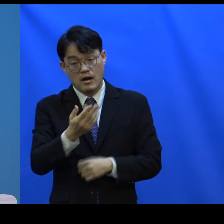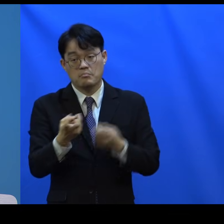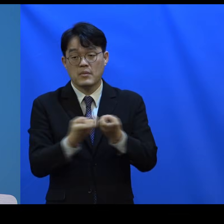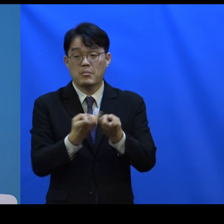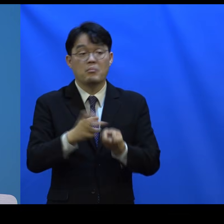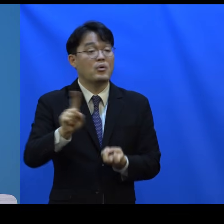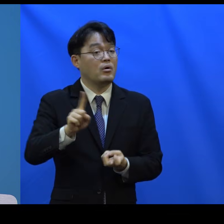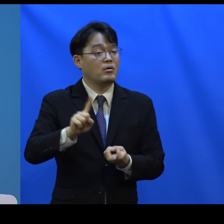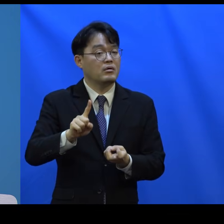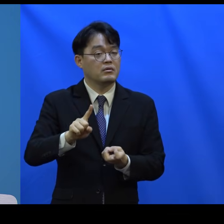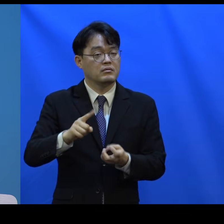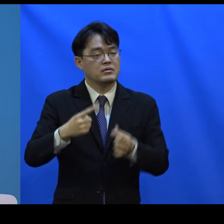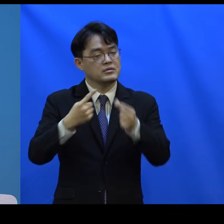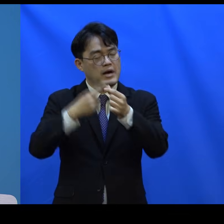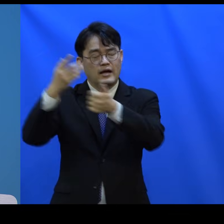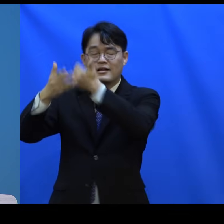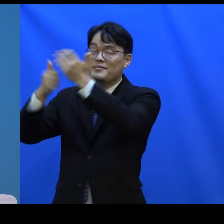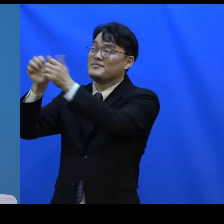그 말은